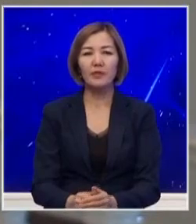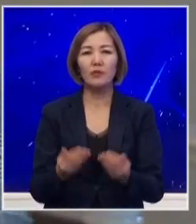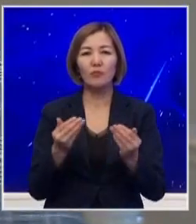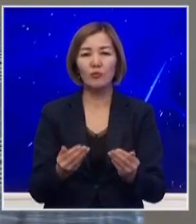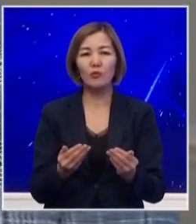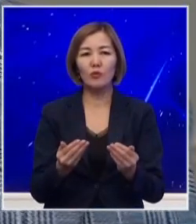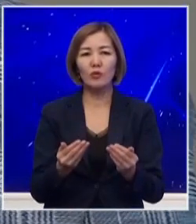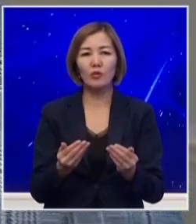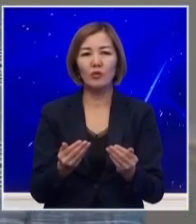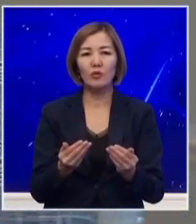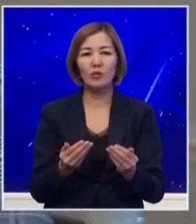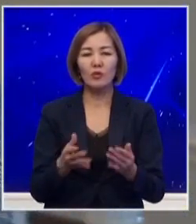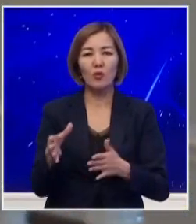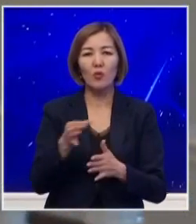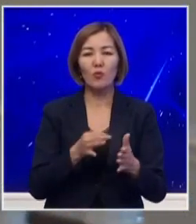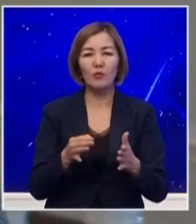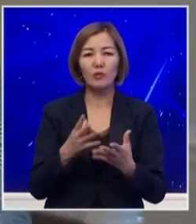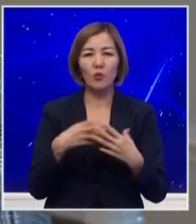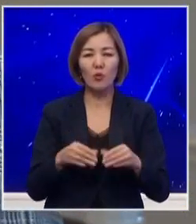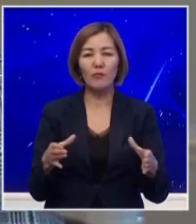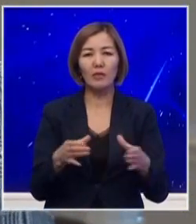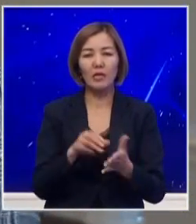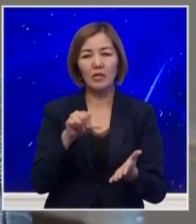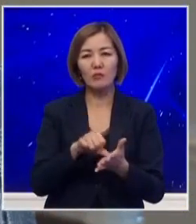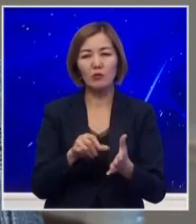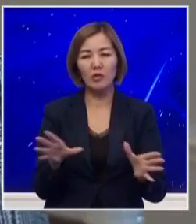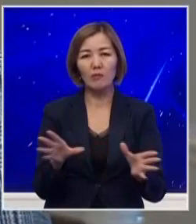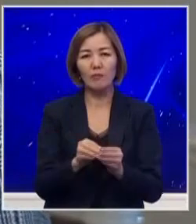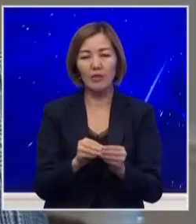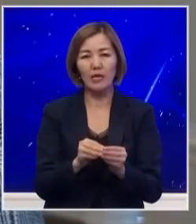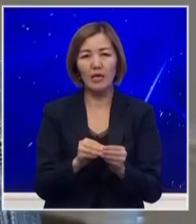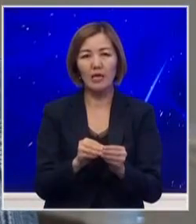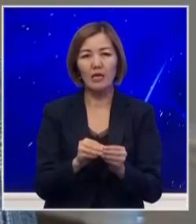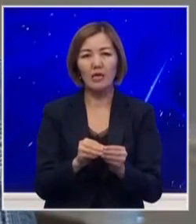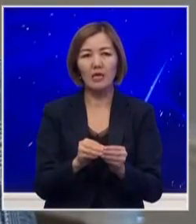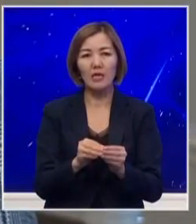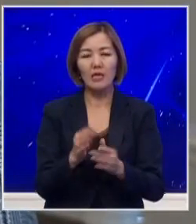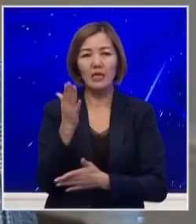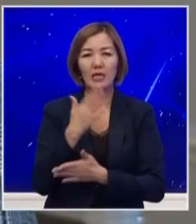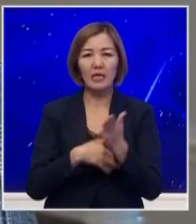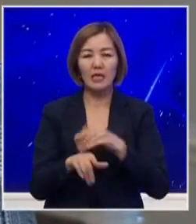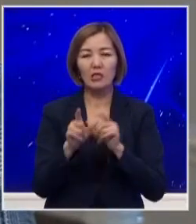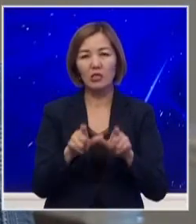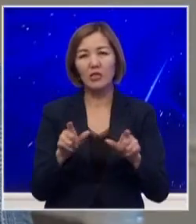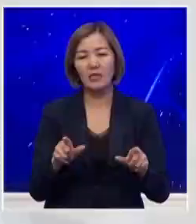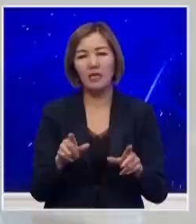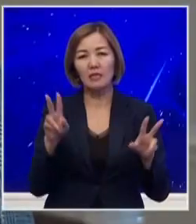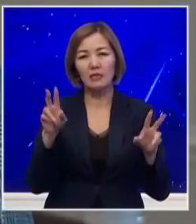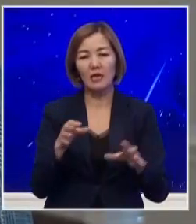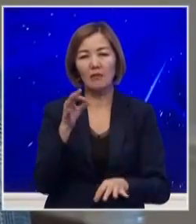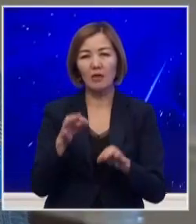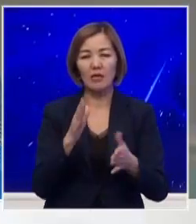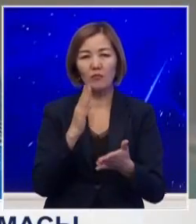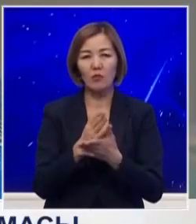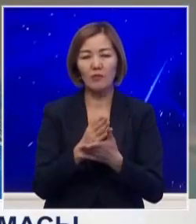Бүгінгі облыстық қоғамдық кеңес мүшелері мен аталған санаттағы азаматтардың мәселелерін қарайтын боламыз.